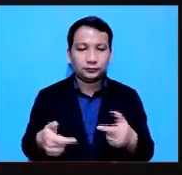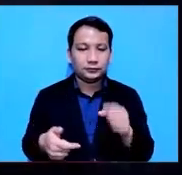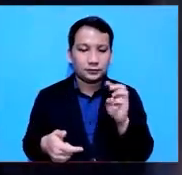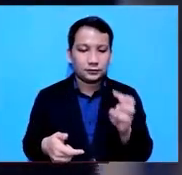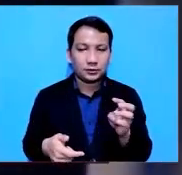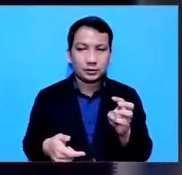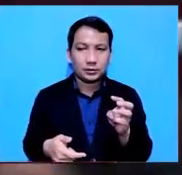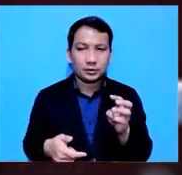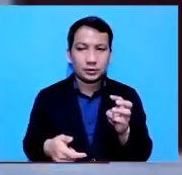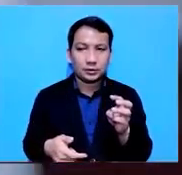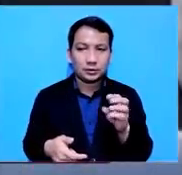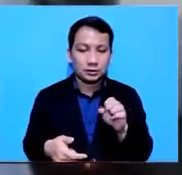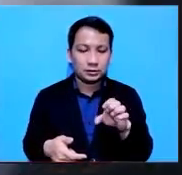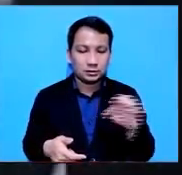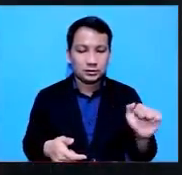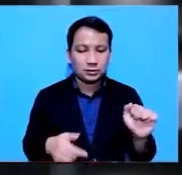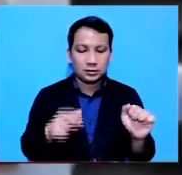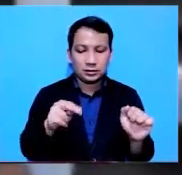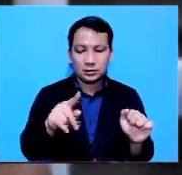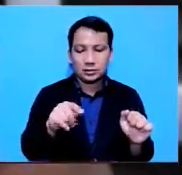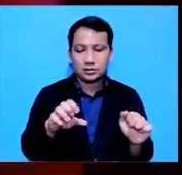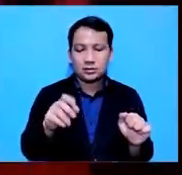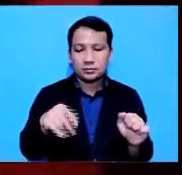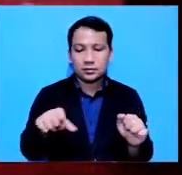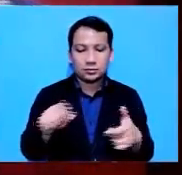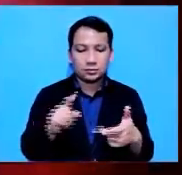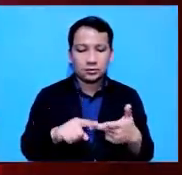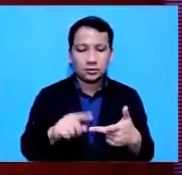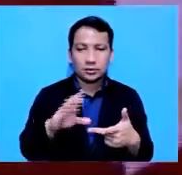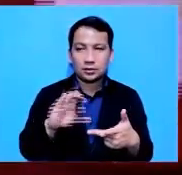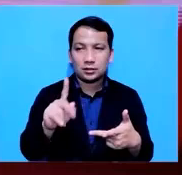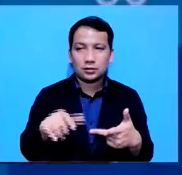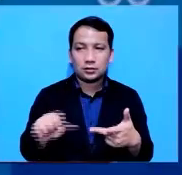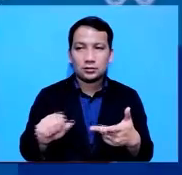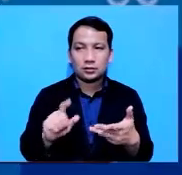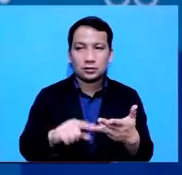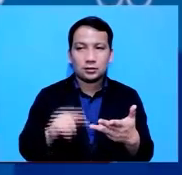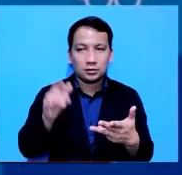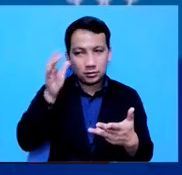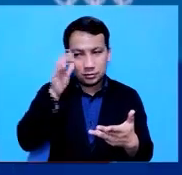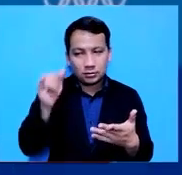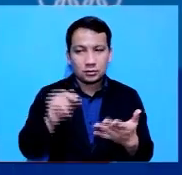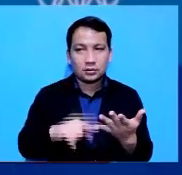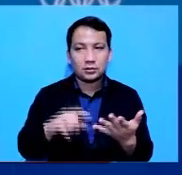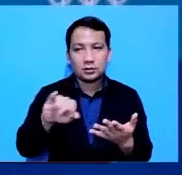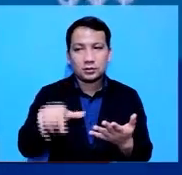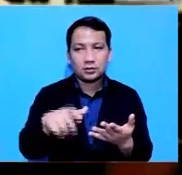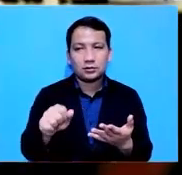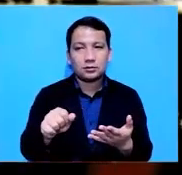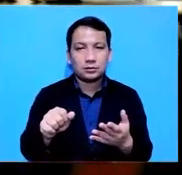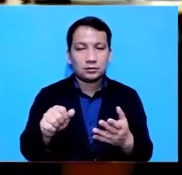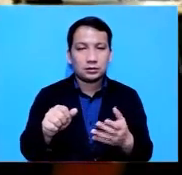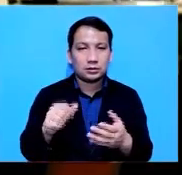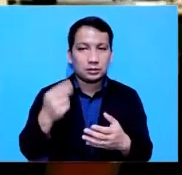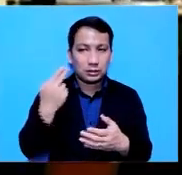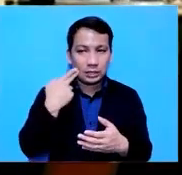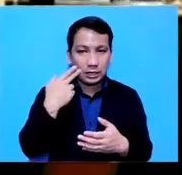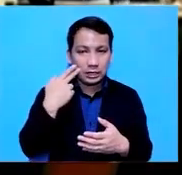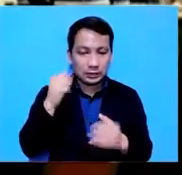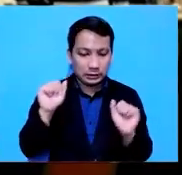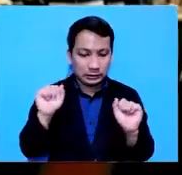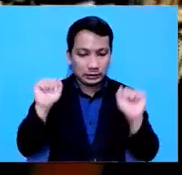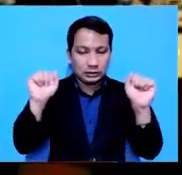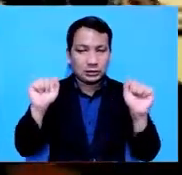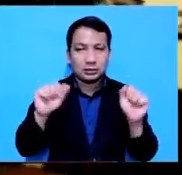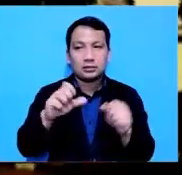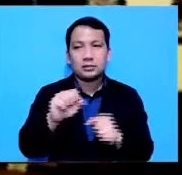Olympian na sina Nesty Petesio, Carlo Paalam, Carlos Yulo, EJ Obiena at si Heidelin Diaz. Magsisimula ang SEA Games sa